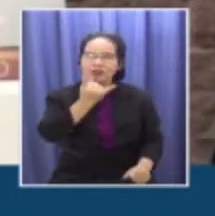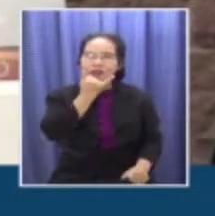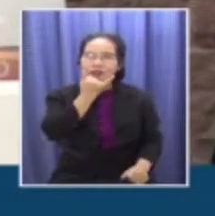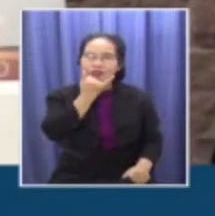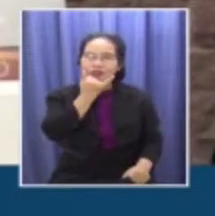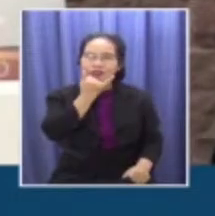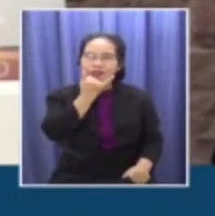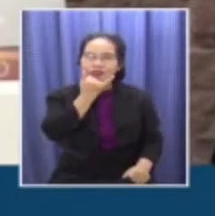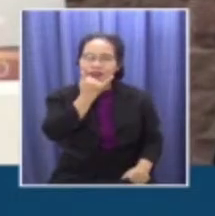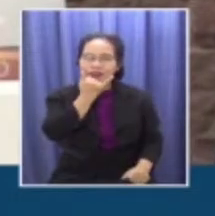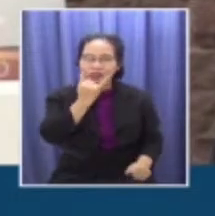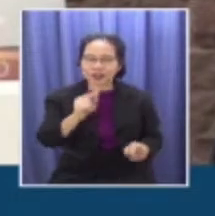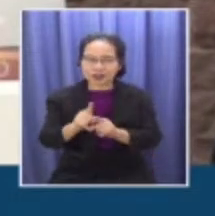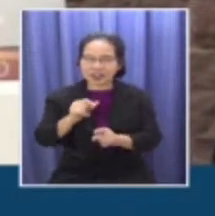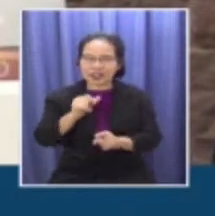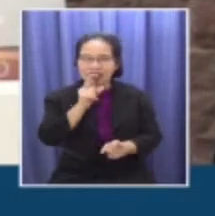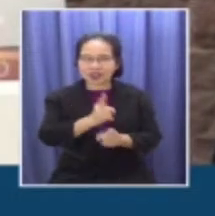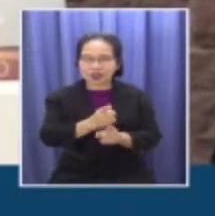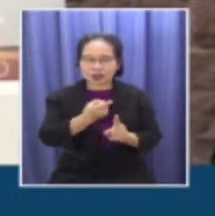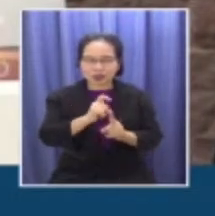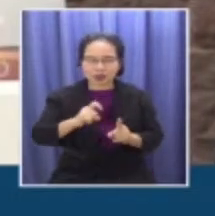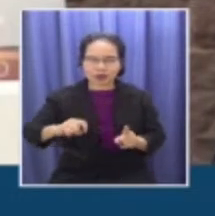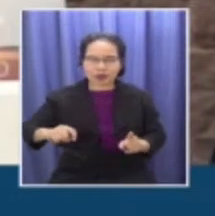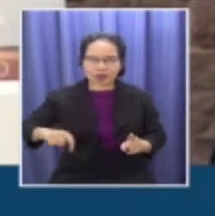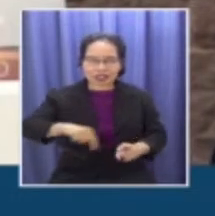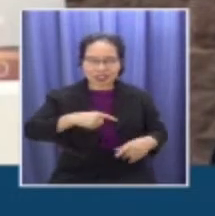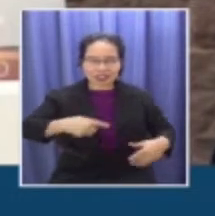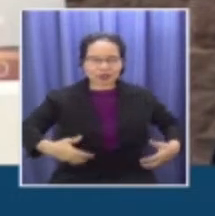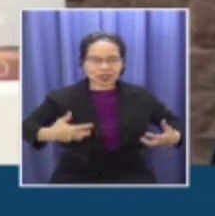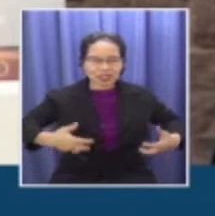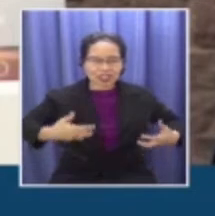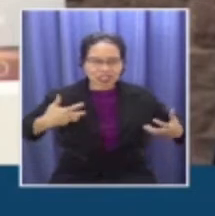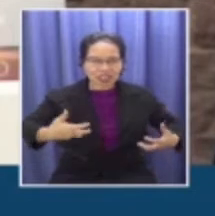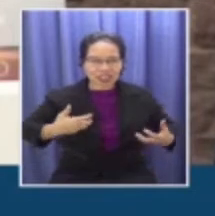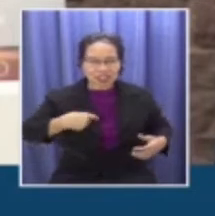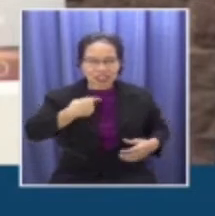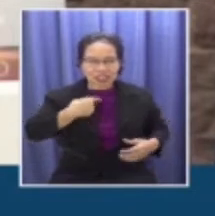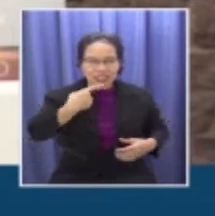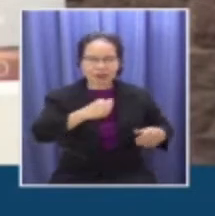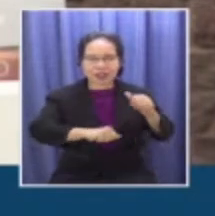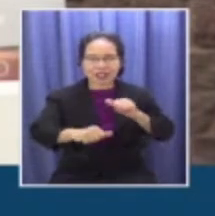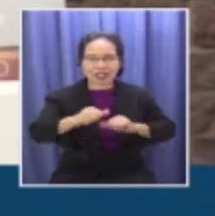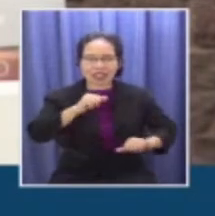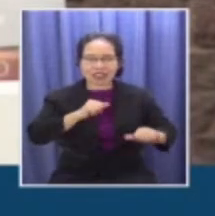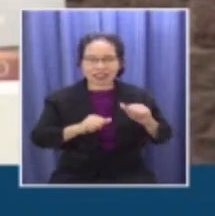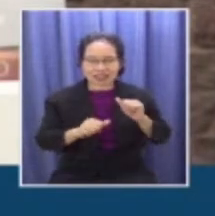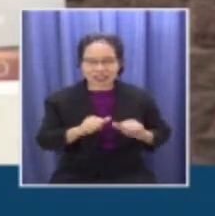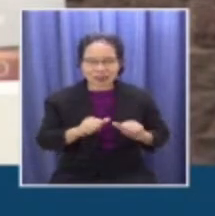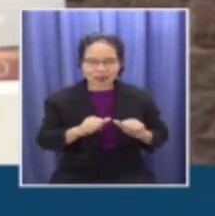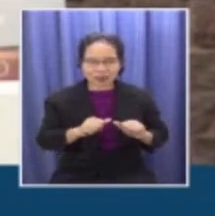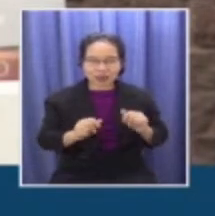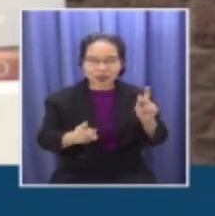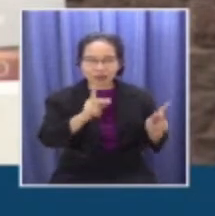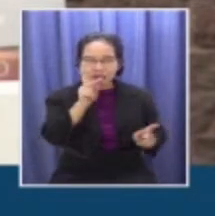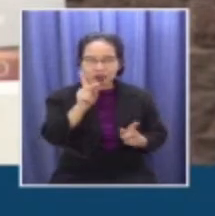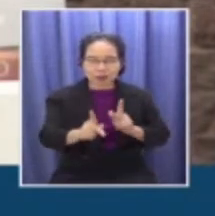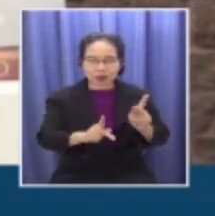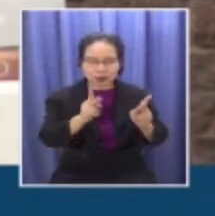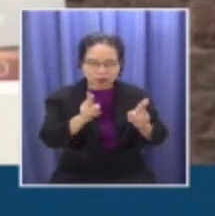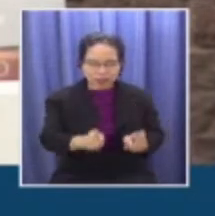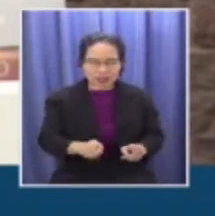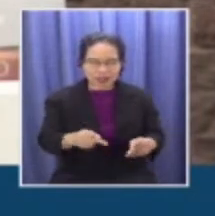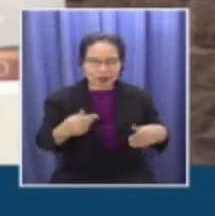efiri nipa wɔnye wɔ Nyankopɔn enie ɛnyɛ nokorɛ abodom nyansapɛ de sua yɛn ankasa mu mpo na ɛsan